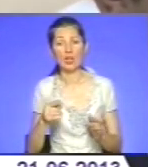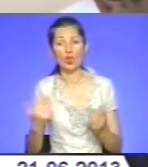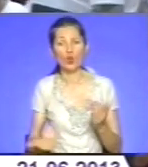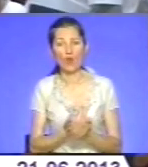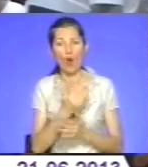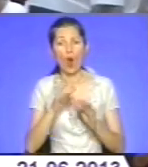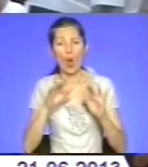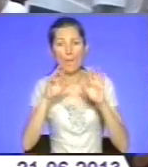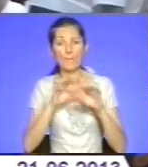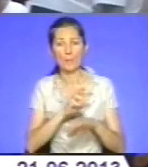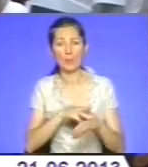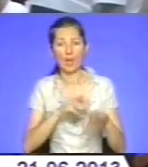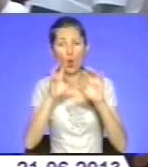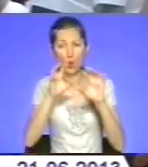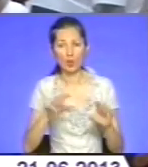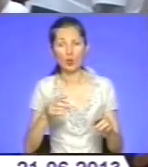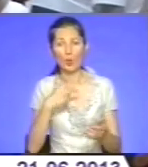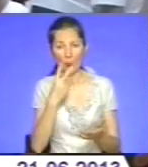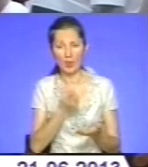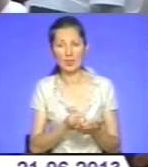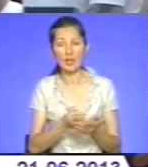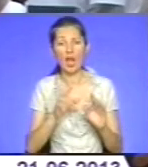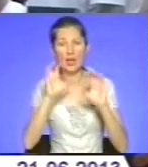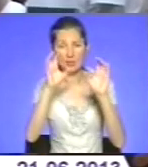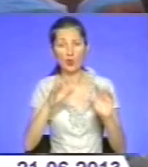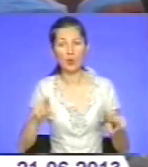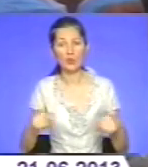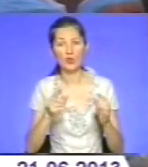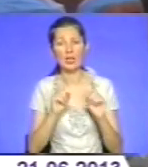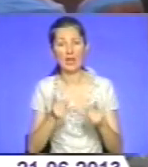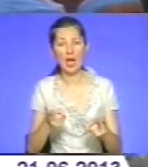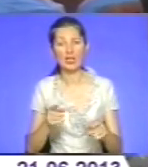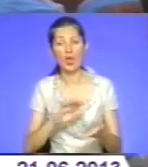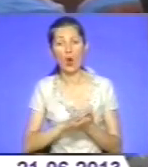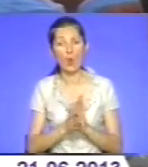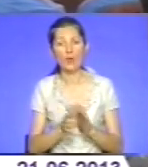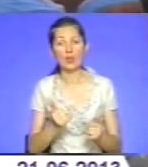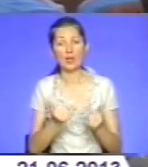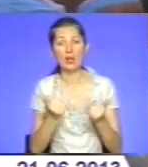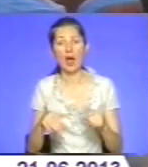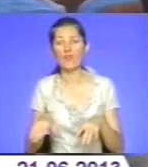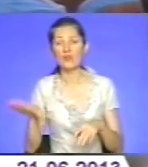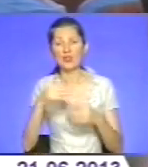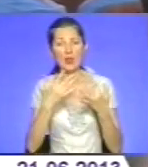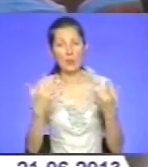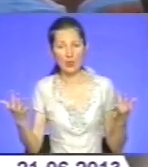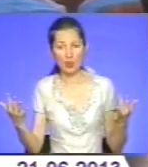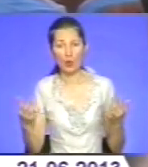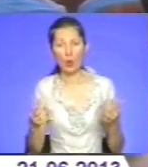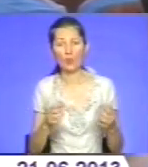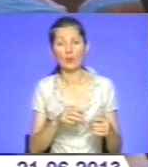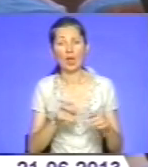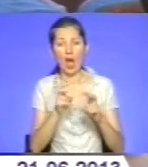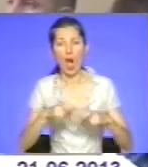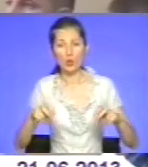показали, що законом створені реальні умови для оперативного, всебічного та неупередженого розслідування і судового розгляду